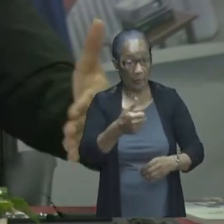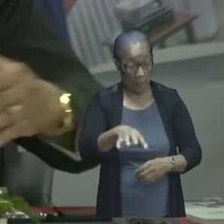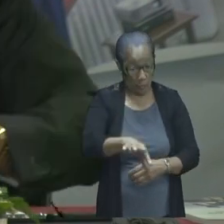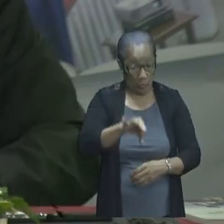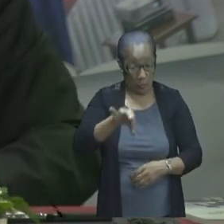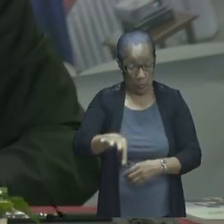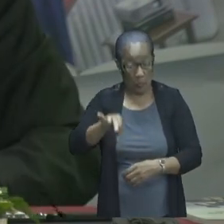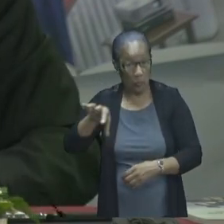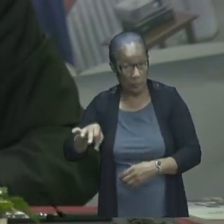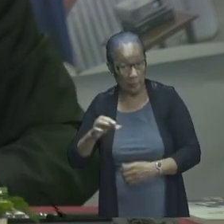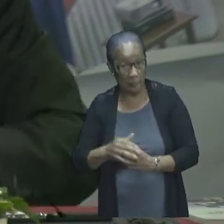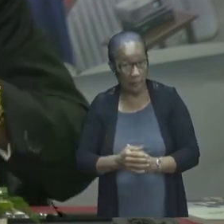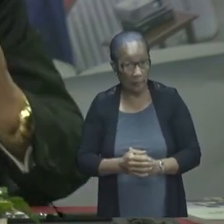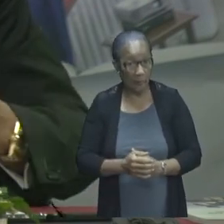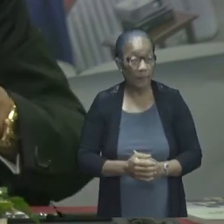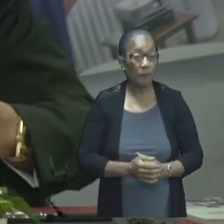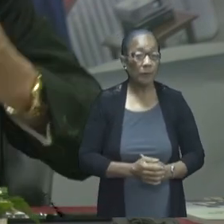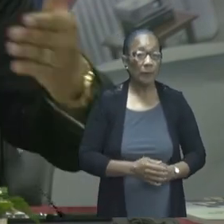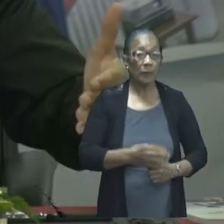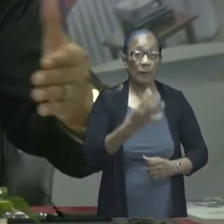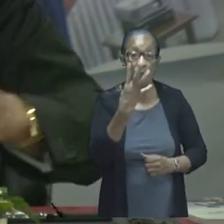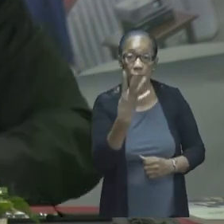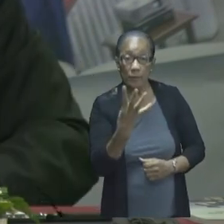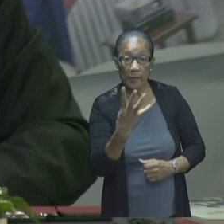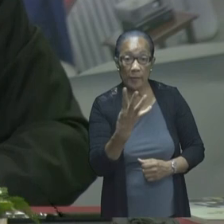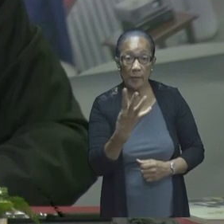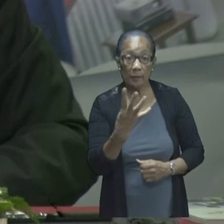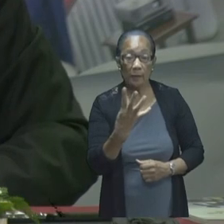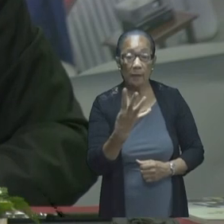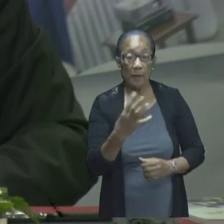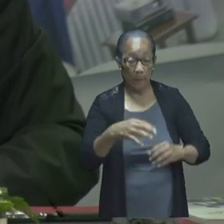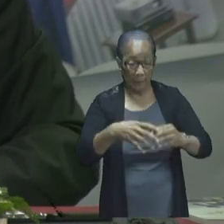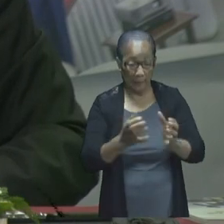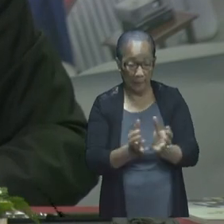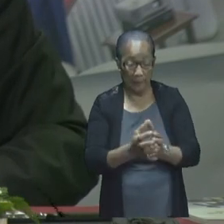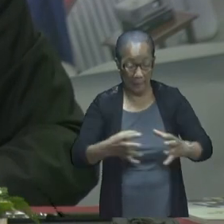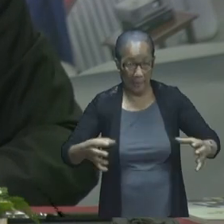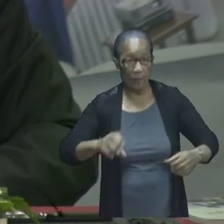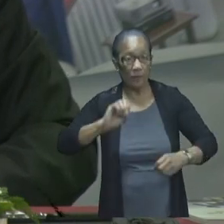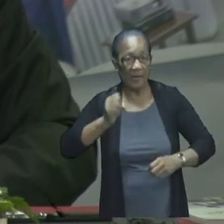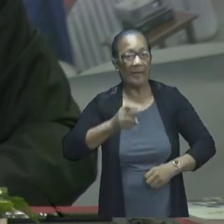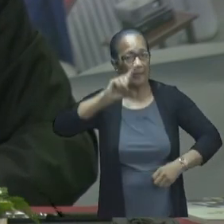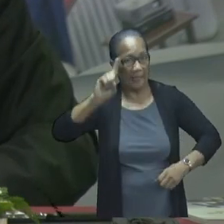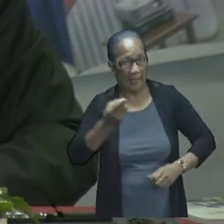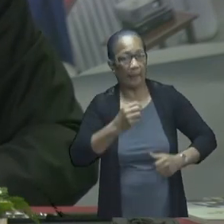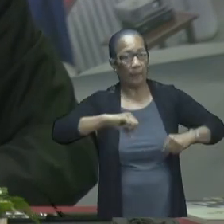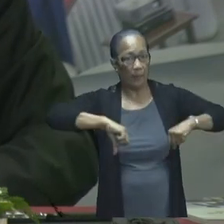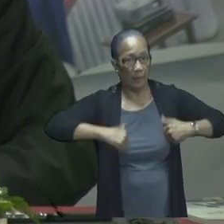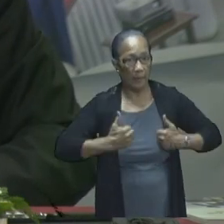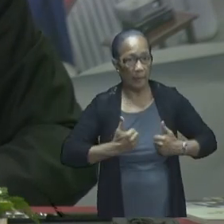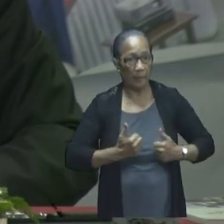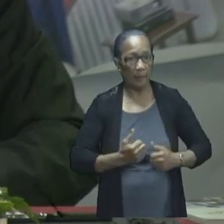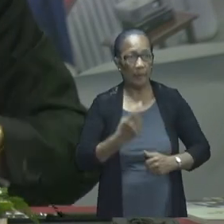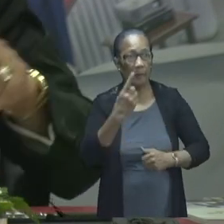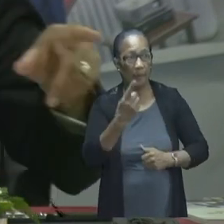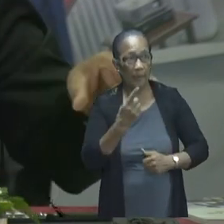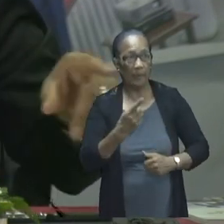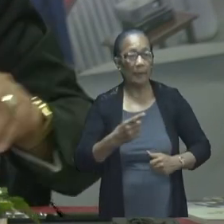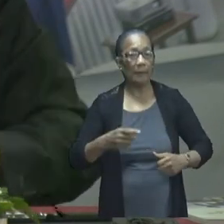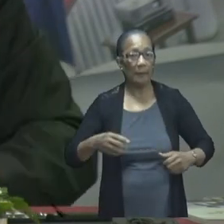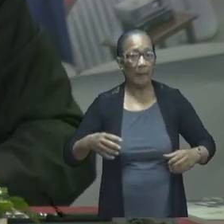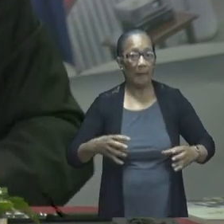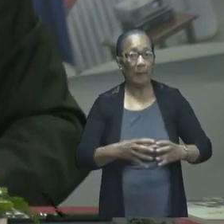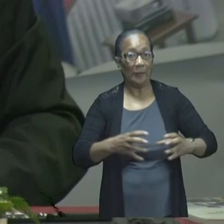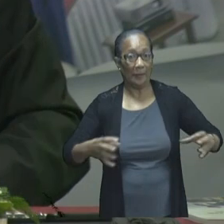direct hebben het bericht graden om direct te kunnen beginnen met een investeren wat ge van show base en van een bedrijven buiten naast bedrijf dat als